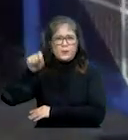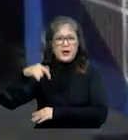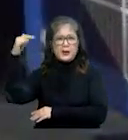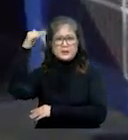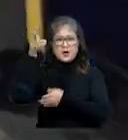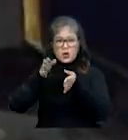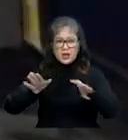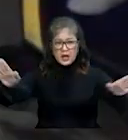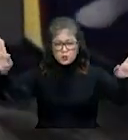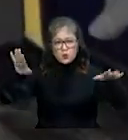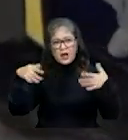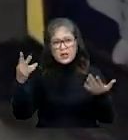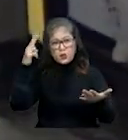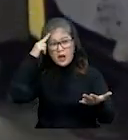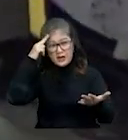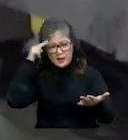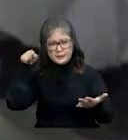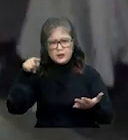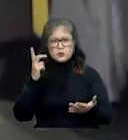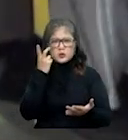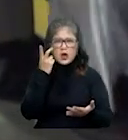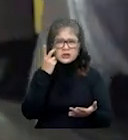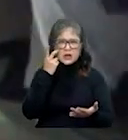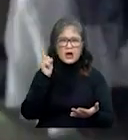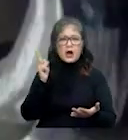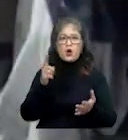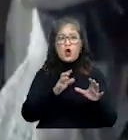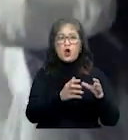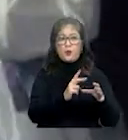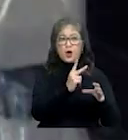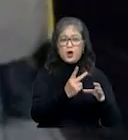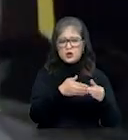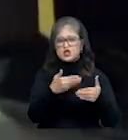Airlines. Hal ini untuk mengantisipasi kejadian serupa terjadi pada gelombang kedua dan seterusnya.